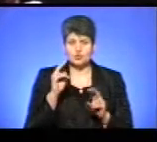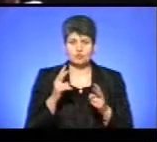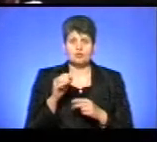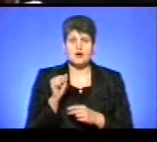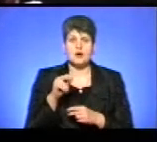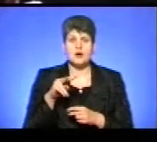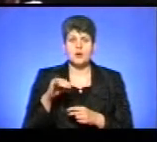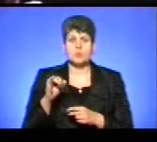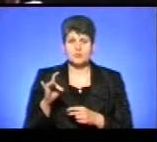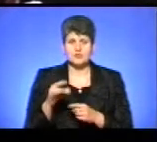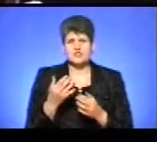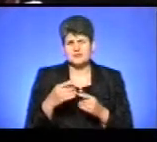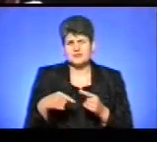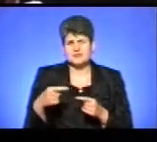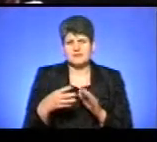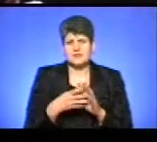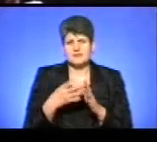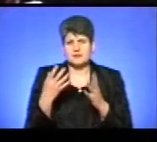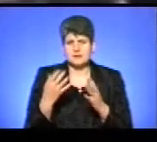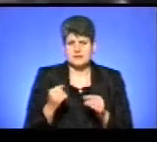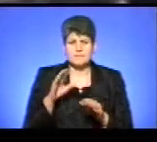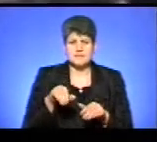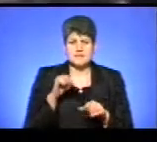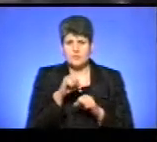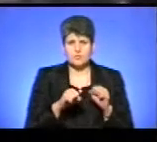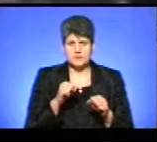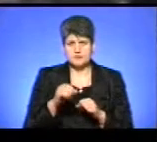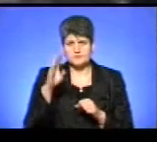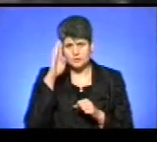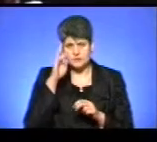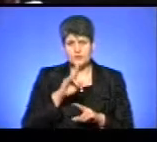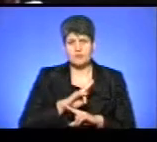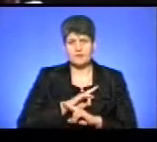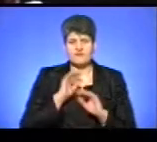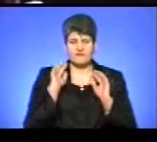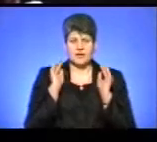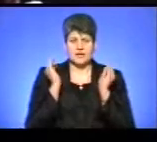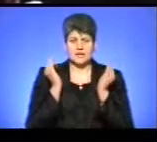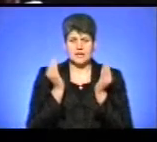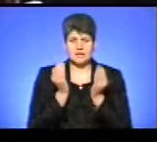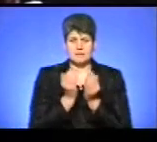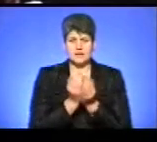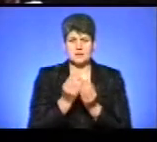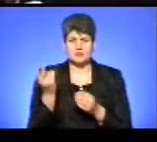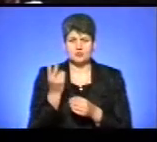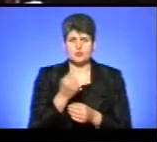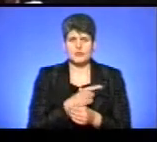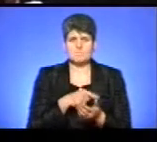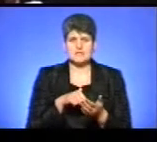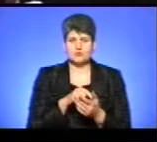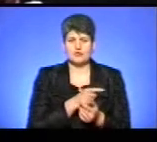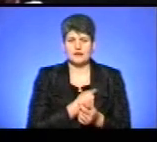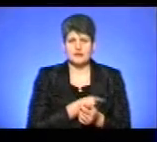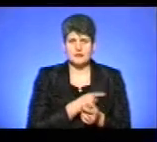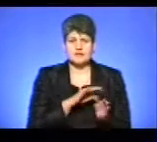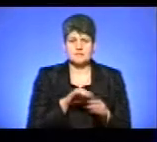Тернополі. Через 9 днів після побиття внаслідок отриманих травм Віталій помер у реанімаційному відділенні 2-ї міської лікарні.